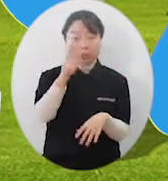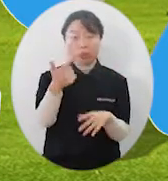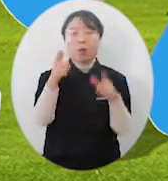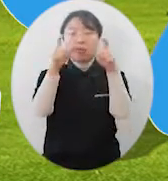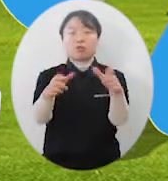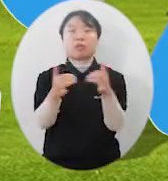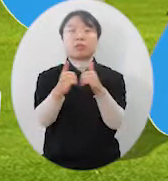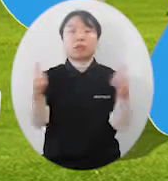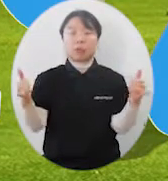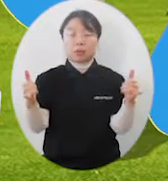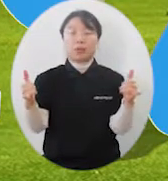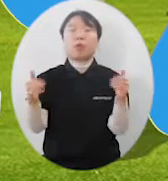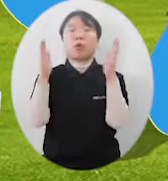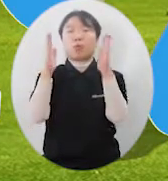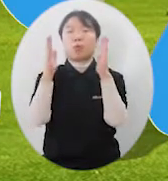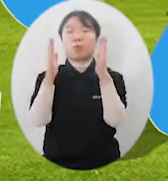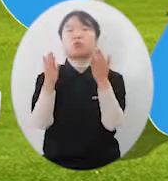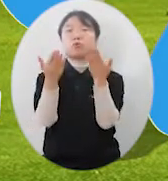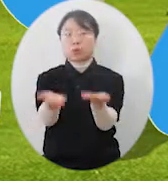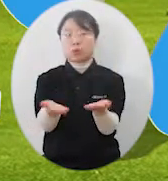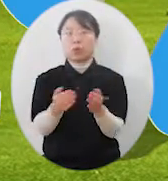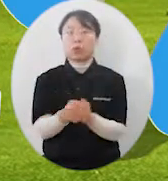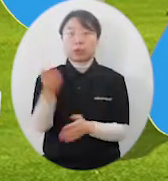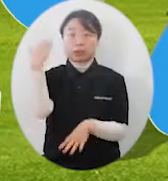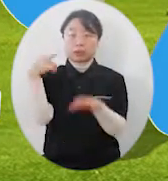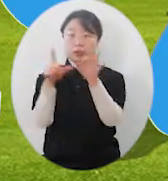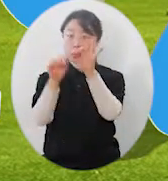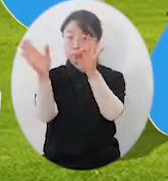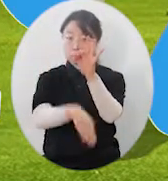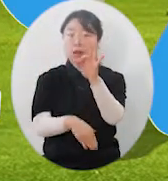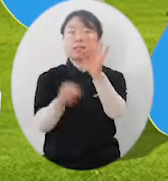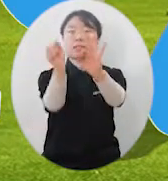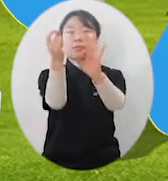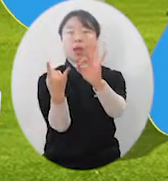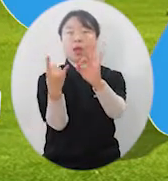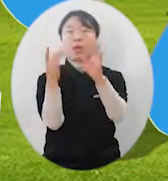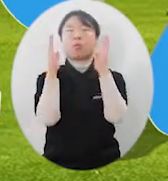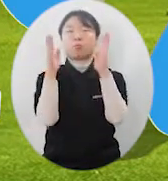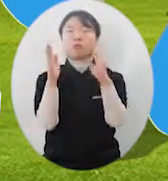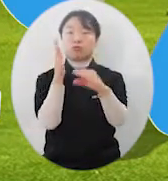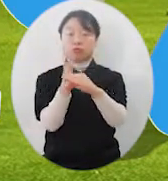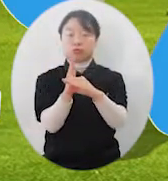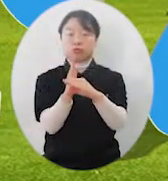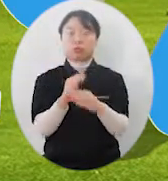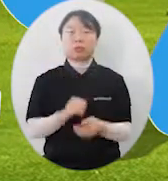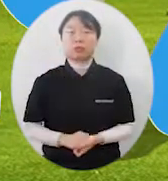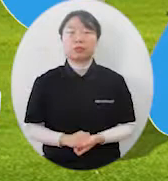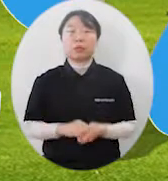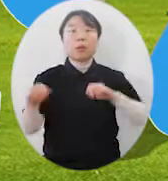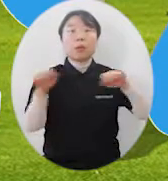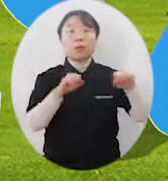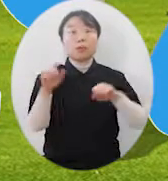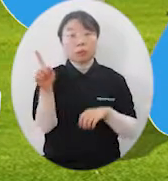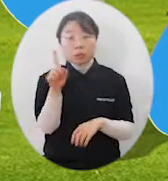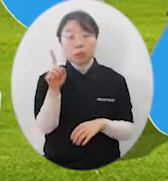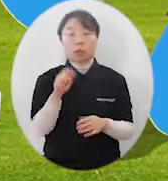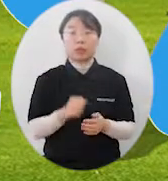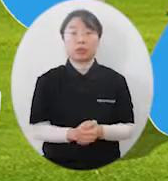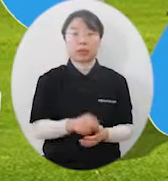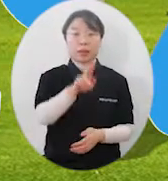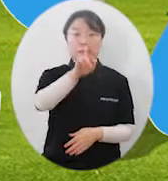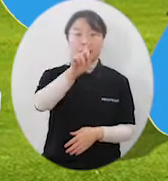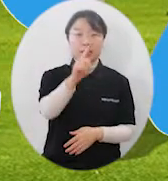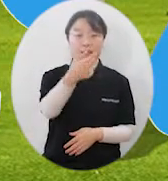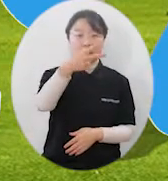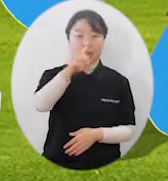지난 10월부터 총 10회로 구성되어 시범 진행 중입니다. 현재까지 진행한 치매 예방 활동은 만다라